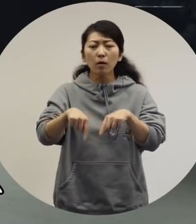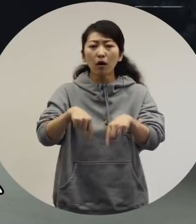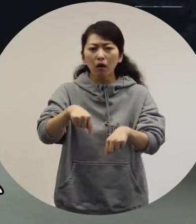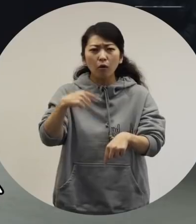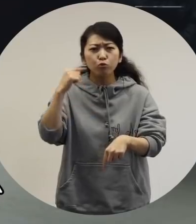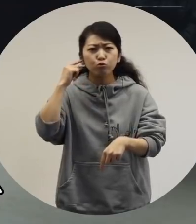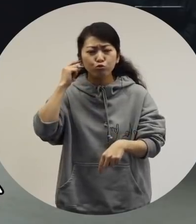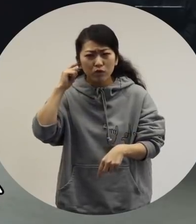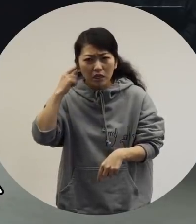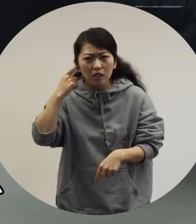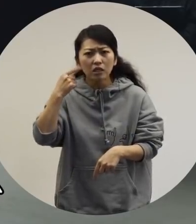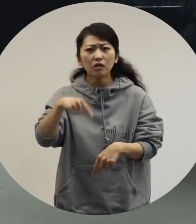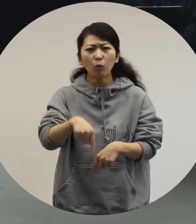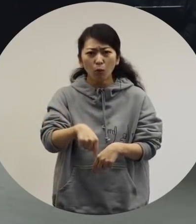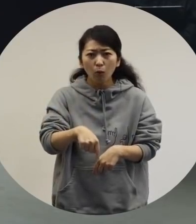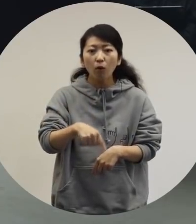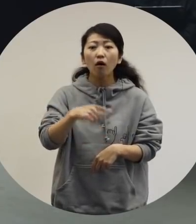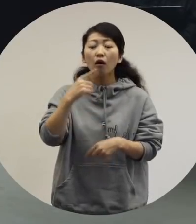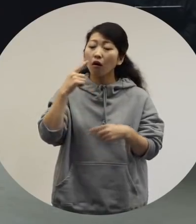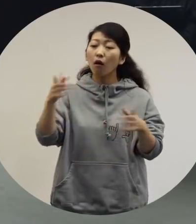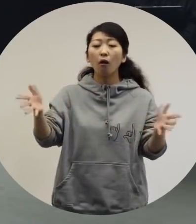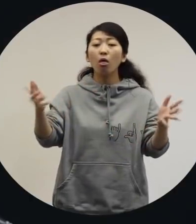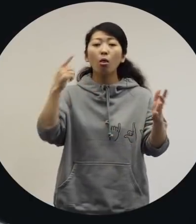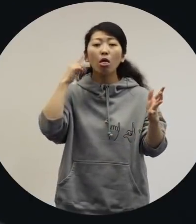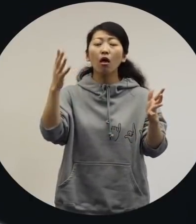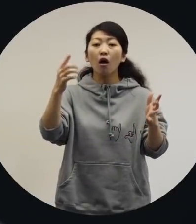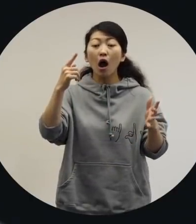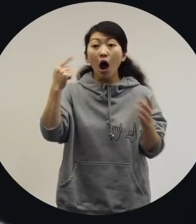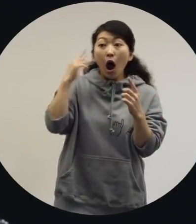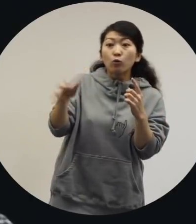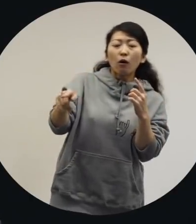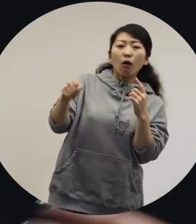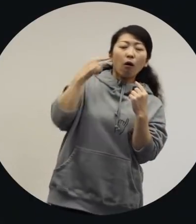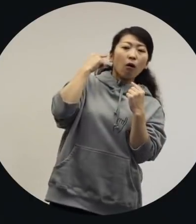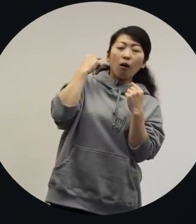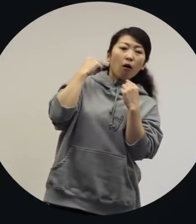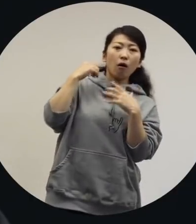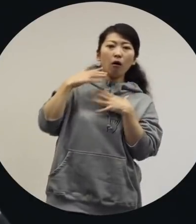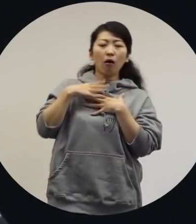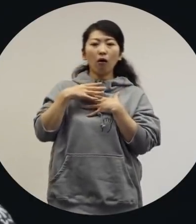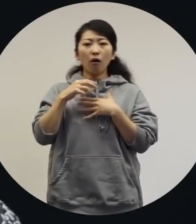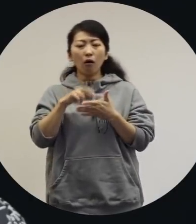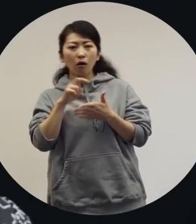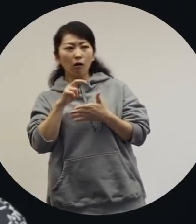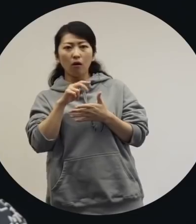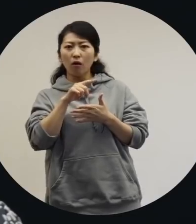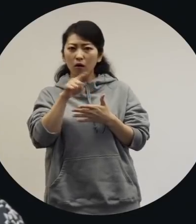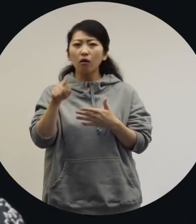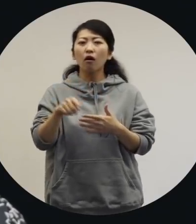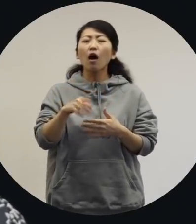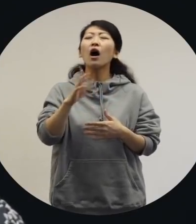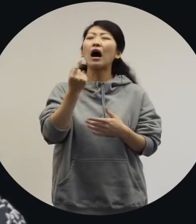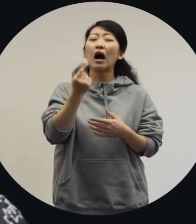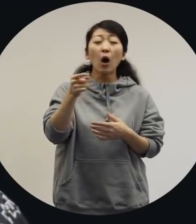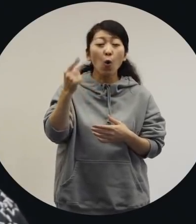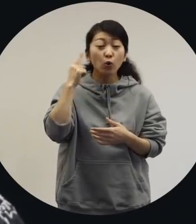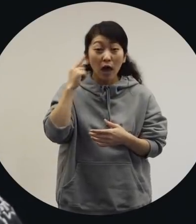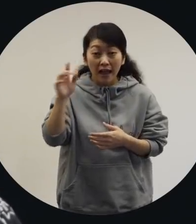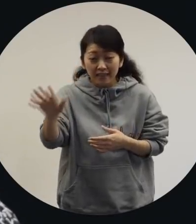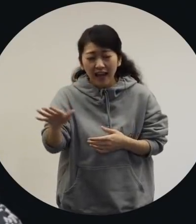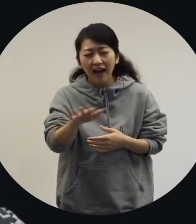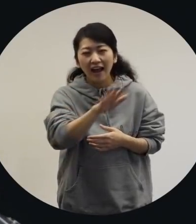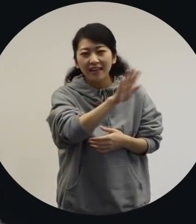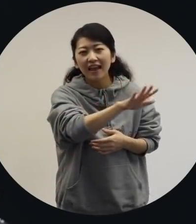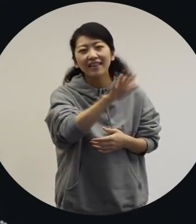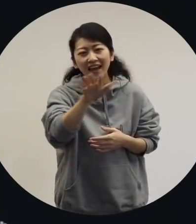音がうるさかったりとか、はいはい、もうないと思ってた音が急に入ってきたので、うん、なんか、あ、